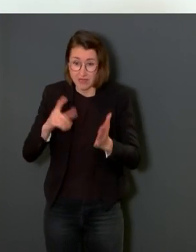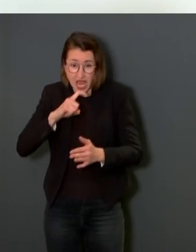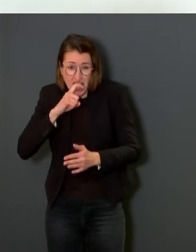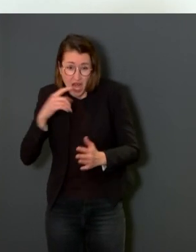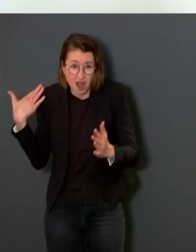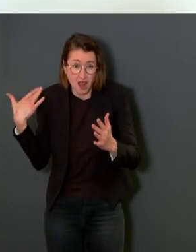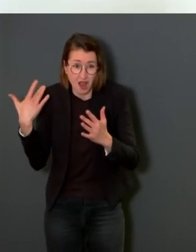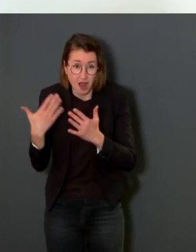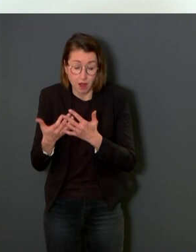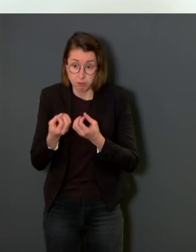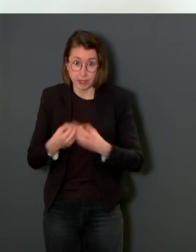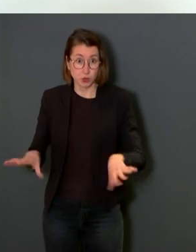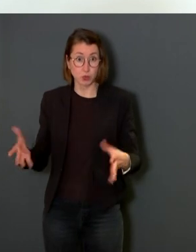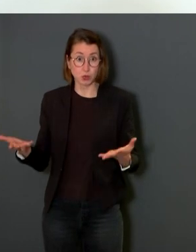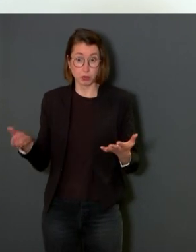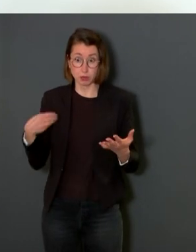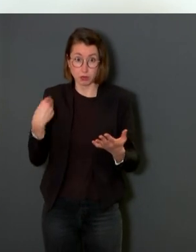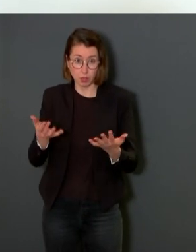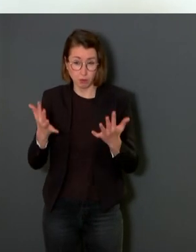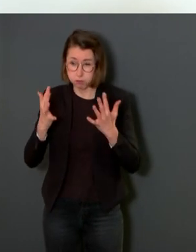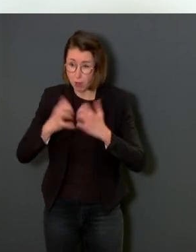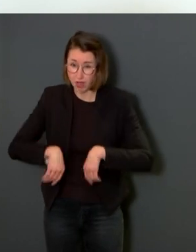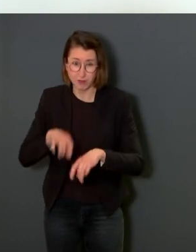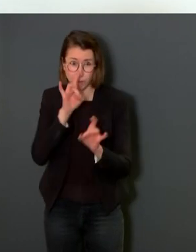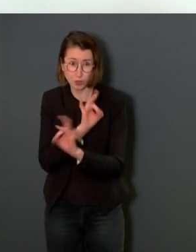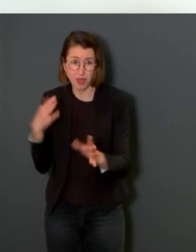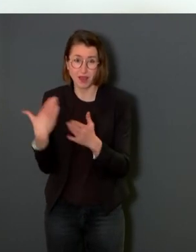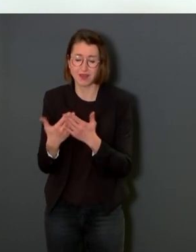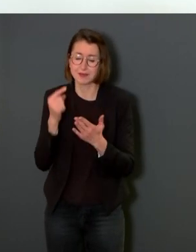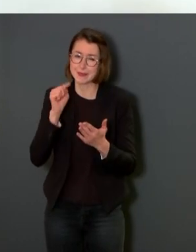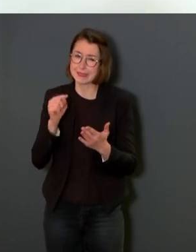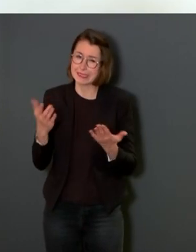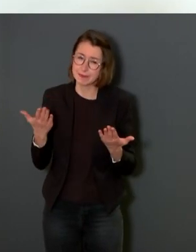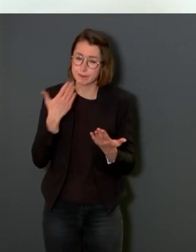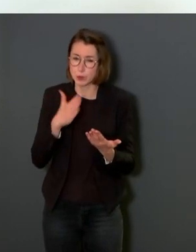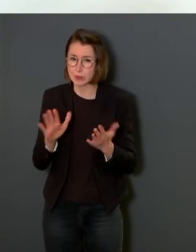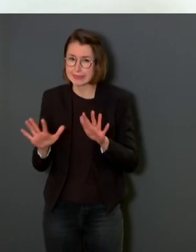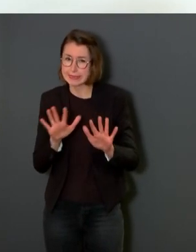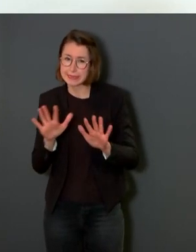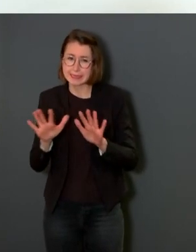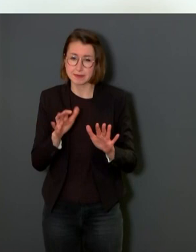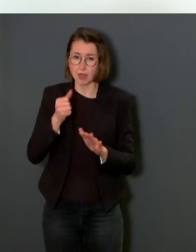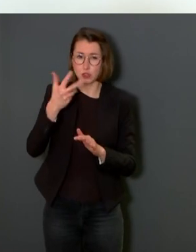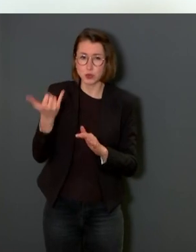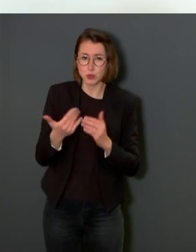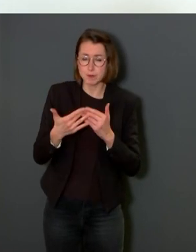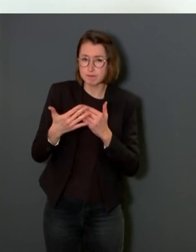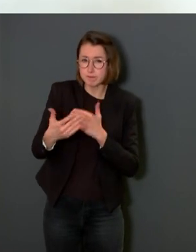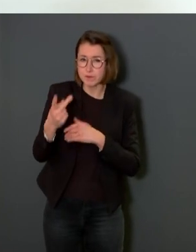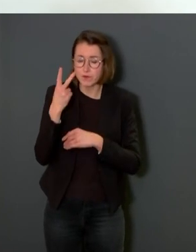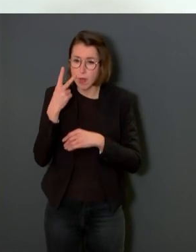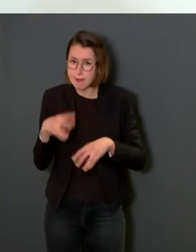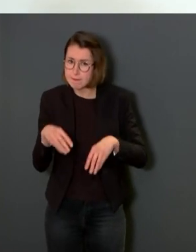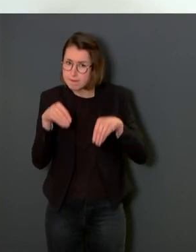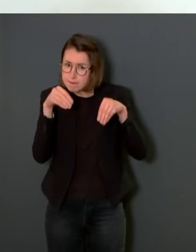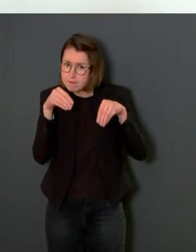on préfère se donner le temps de quelques jours pour vérifier si oui ou non nous sommes entrés dans cette troisième